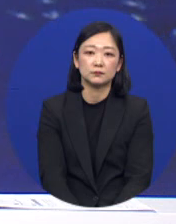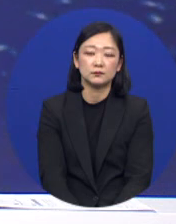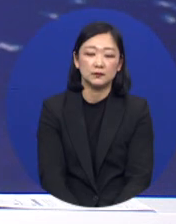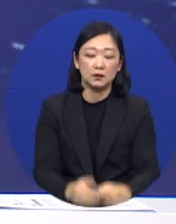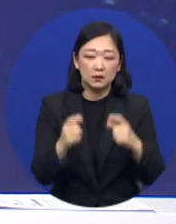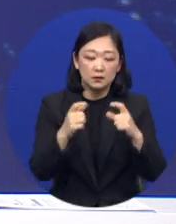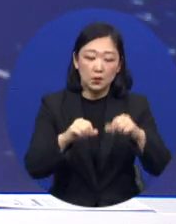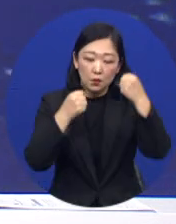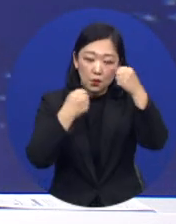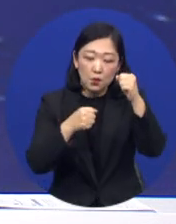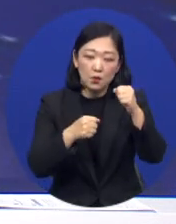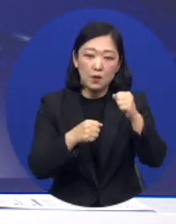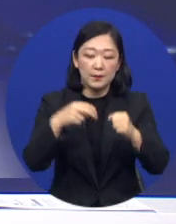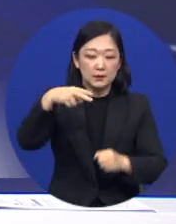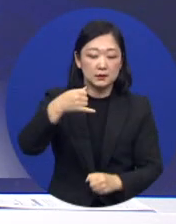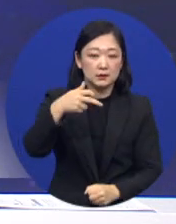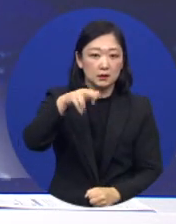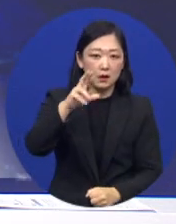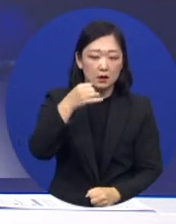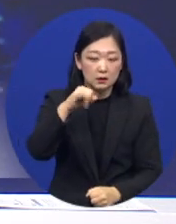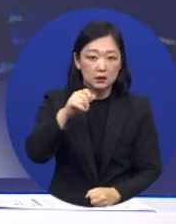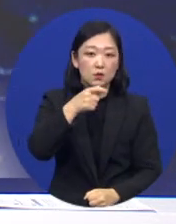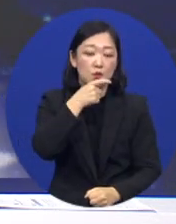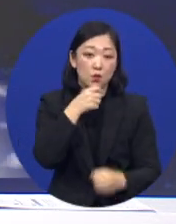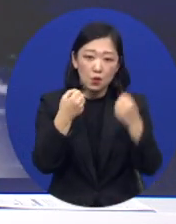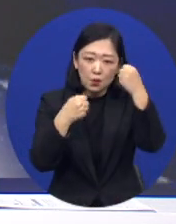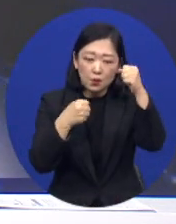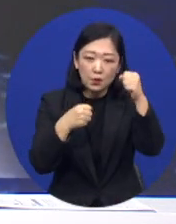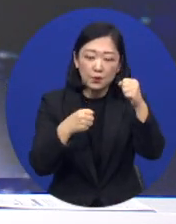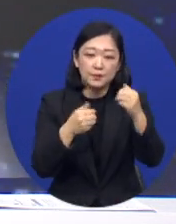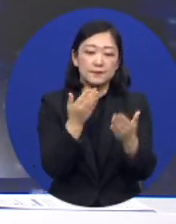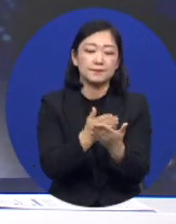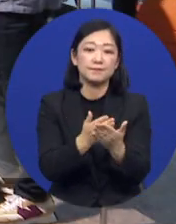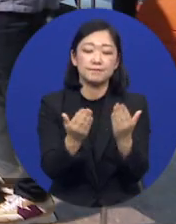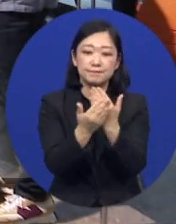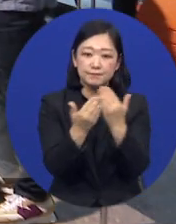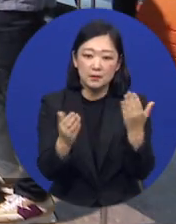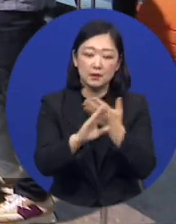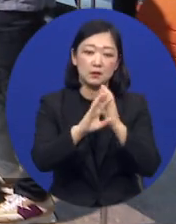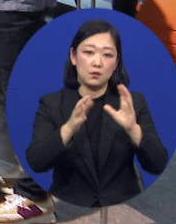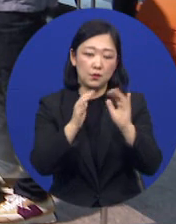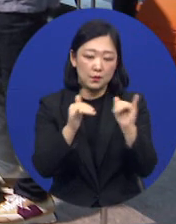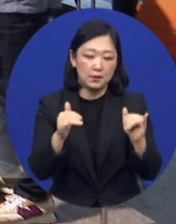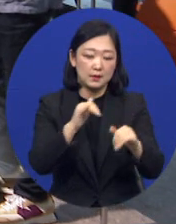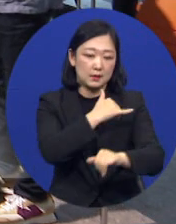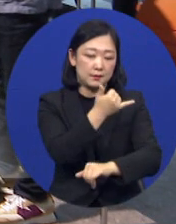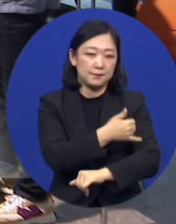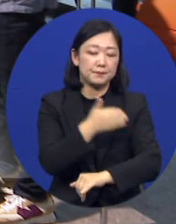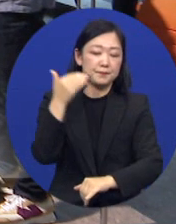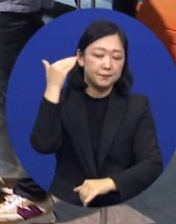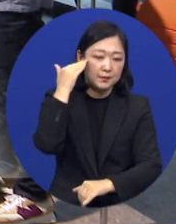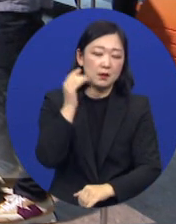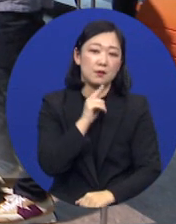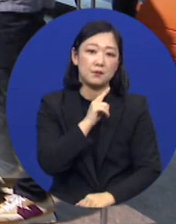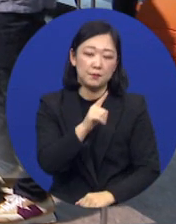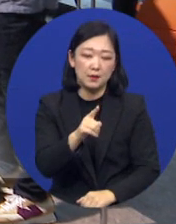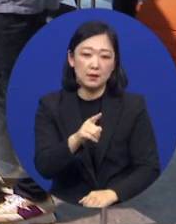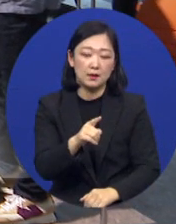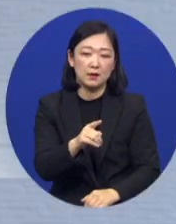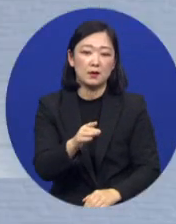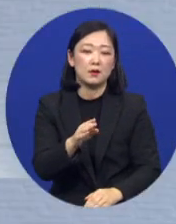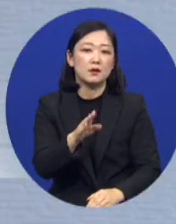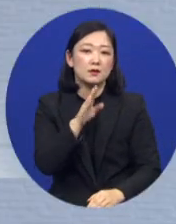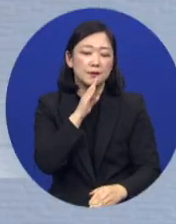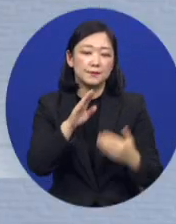제주 지역 공연업체인 스카이워터쇼는 기자회견을 갖고 이주 노동자의 인권이 침해됐다는 주장은